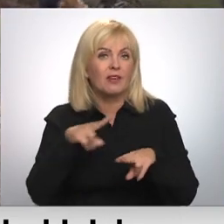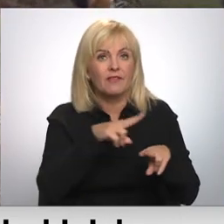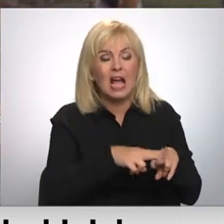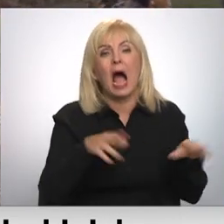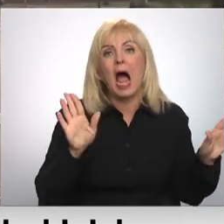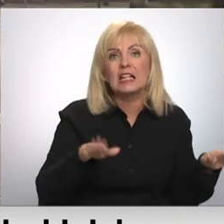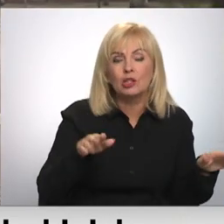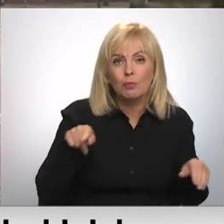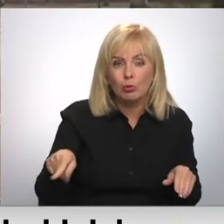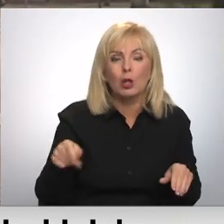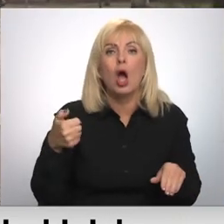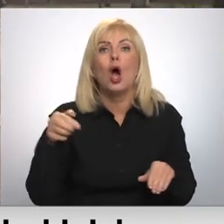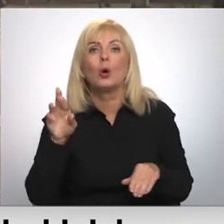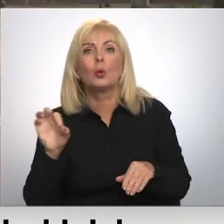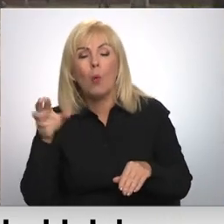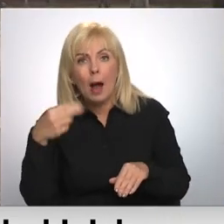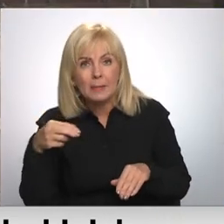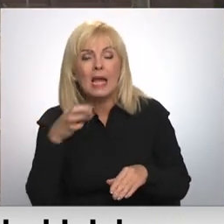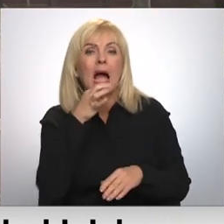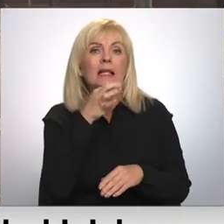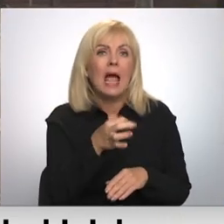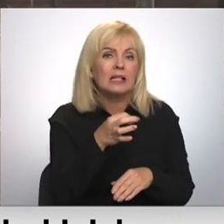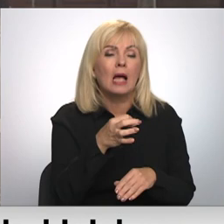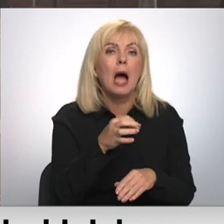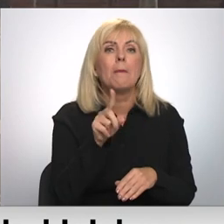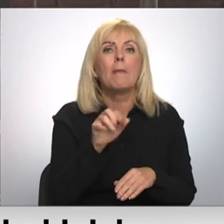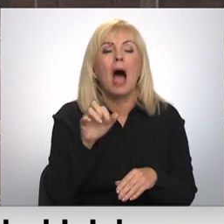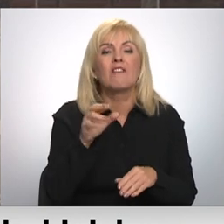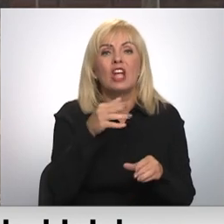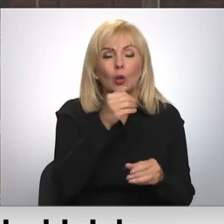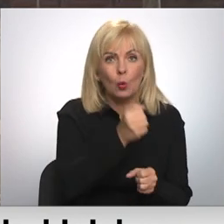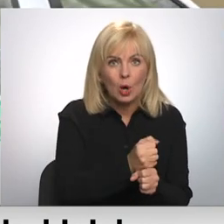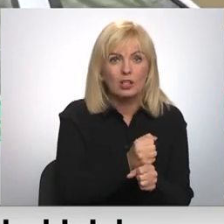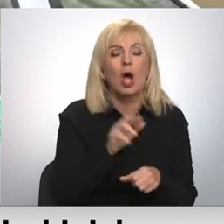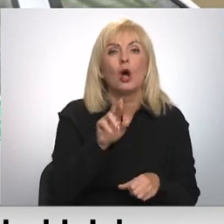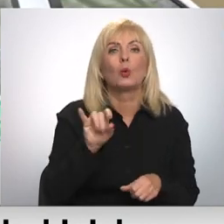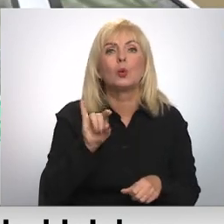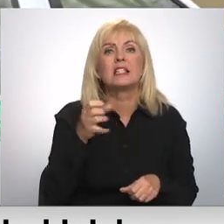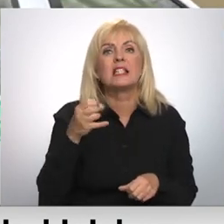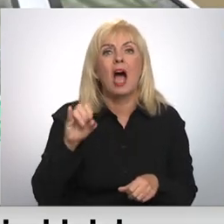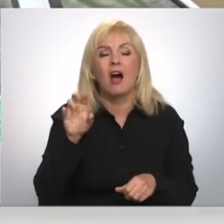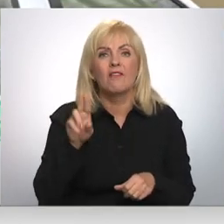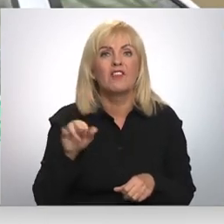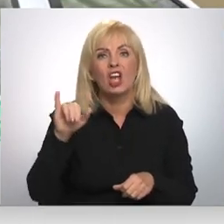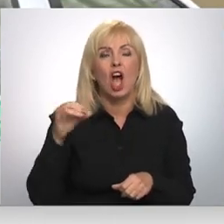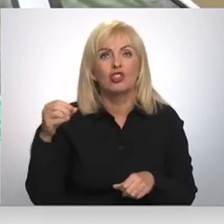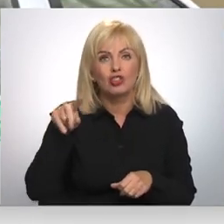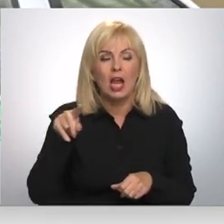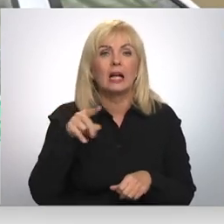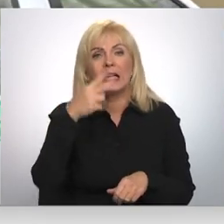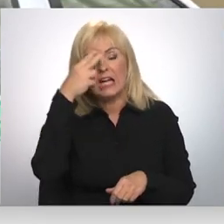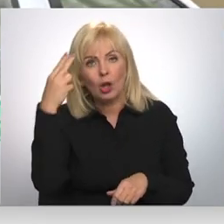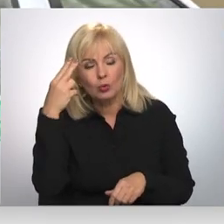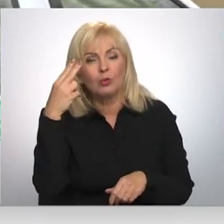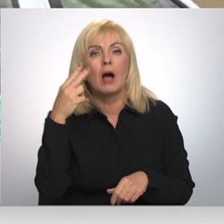kā karstos punktus gan min Pāvilostu un Rucavu. Rucavā būs lietuvieši un Pāvilostā tie būs